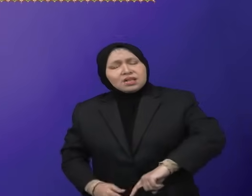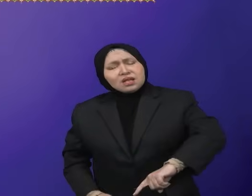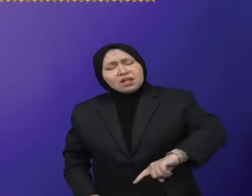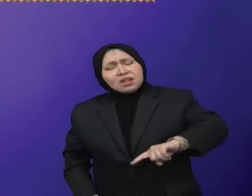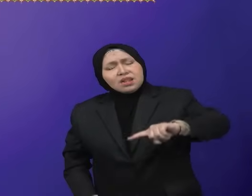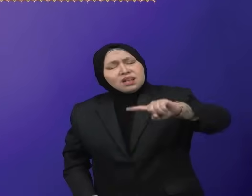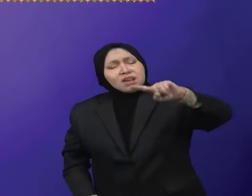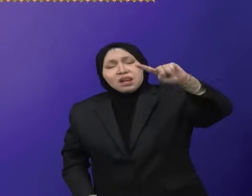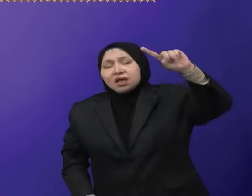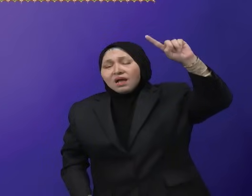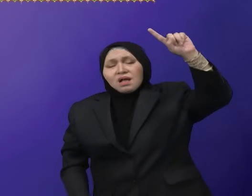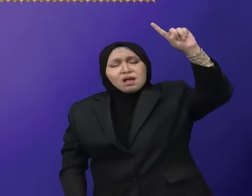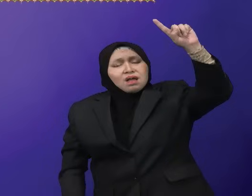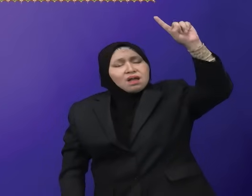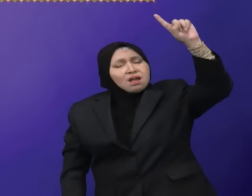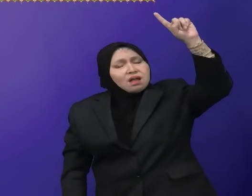سبيل